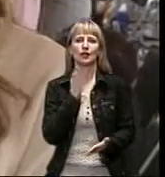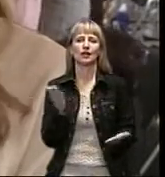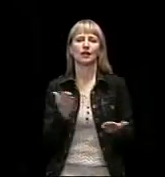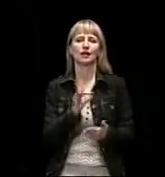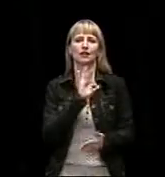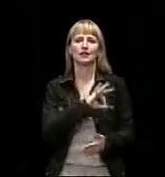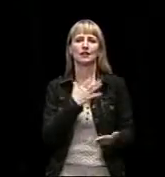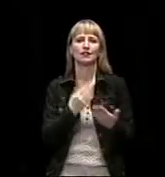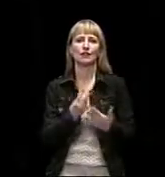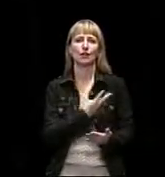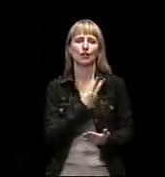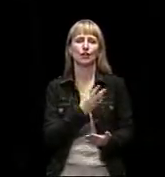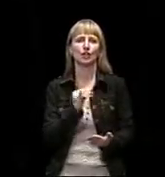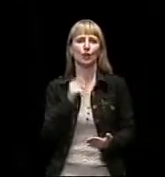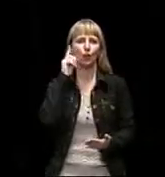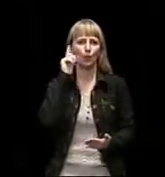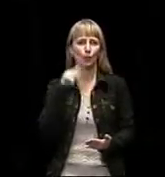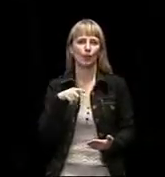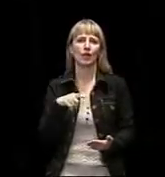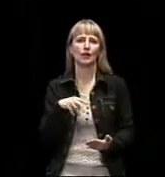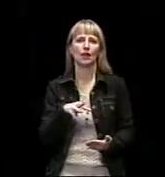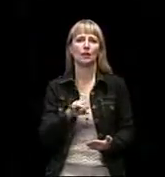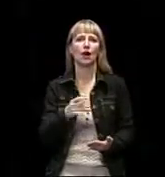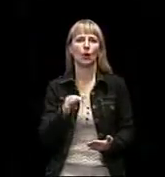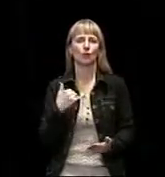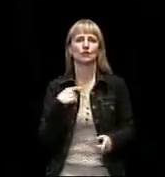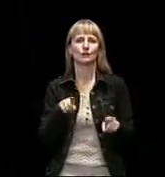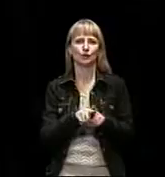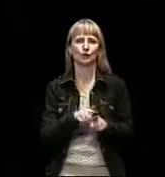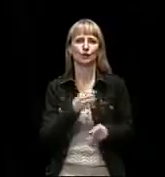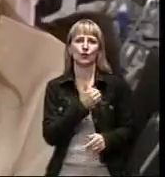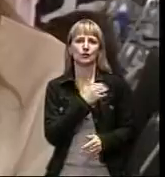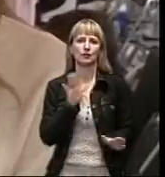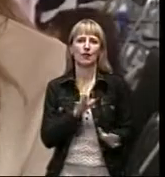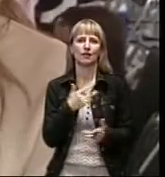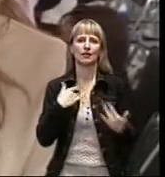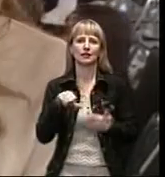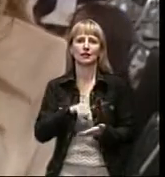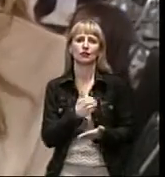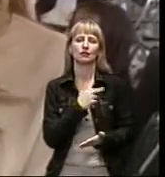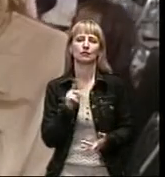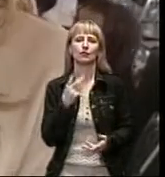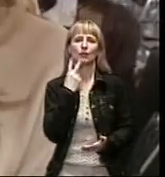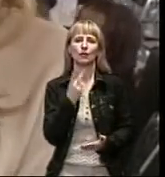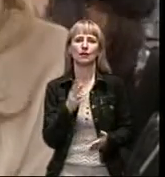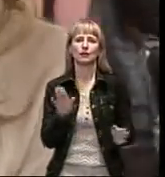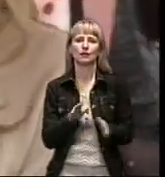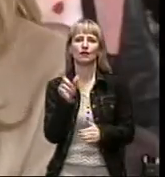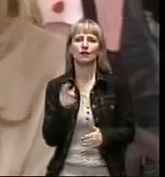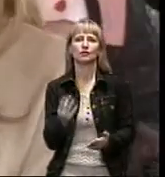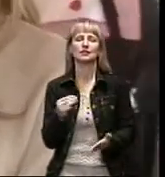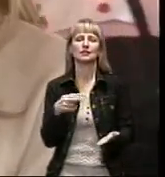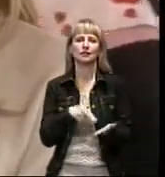втілила свої бажання та мрії. Марго у нас також соромиться на сцені співати. Тому мені хотілося, щоб вона побачила співачку і